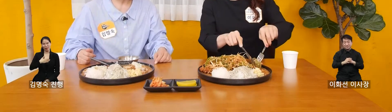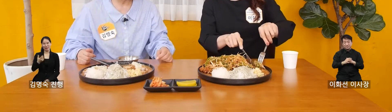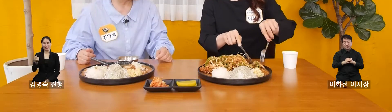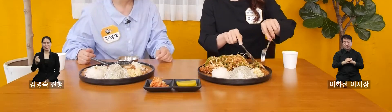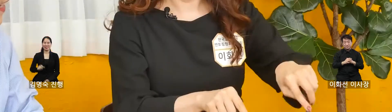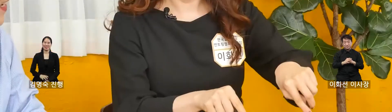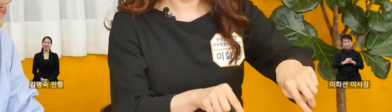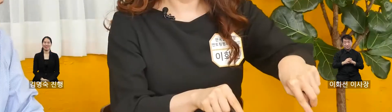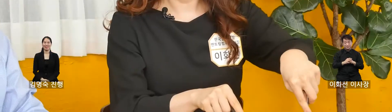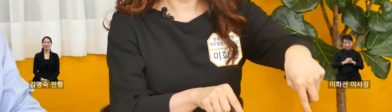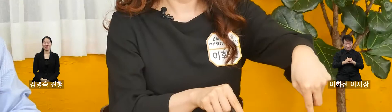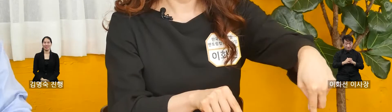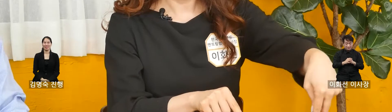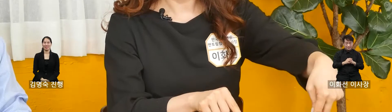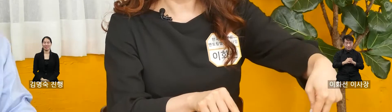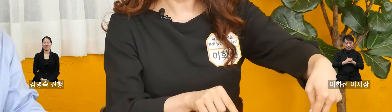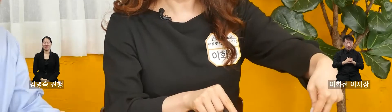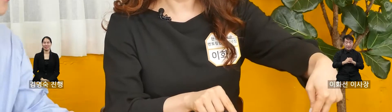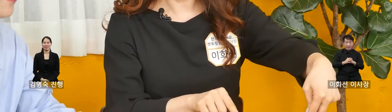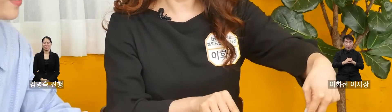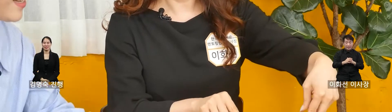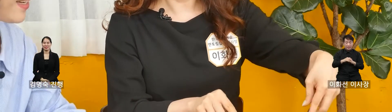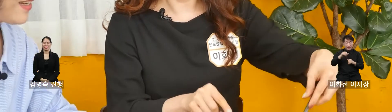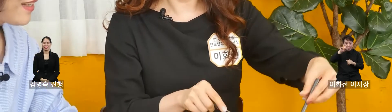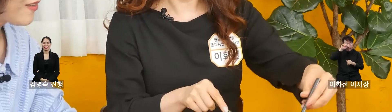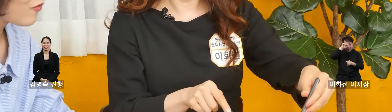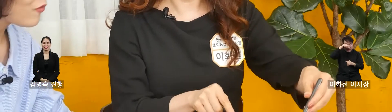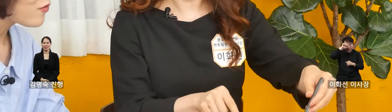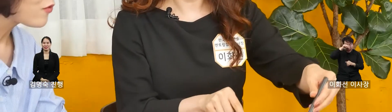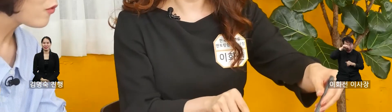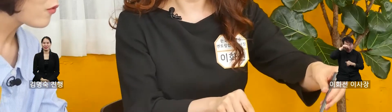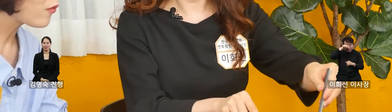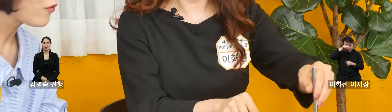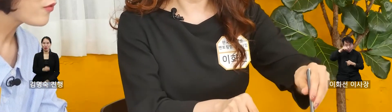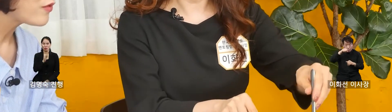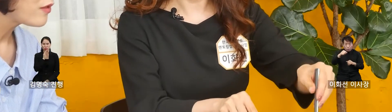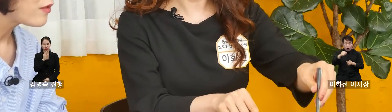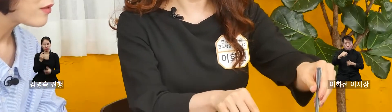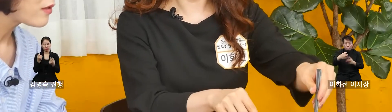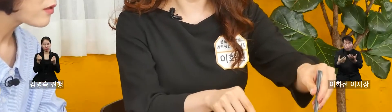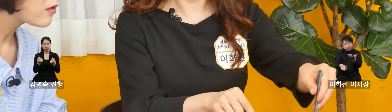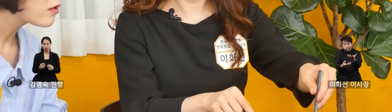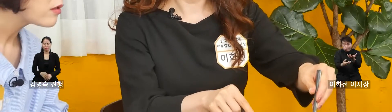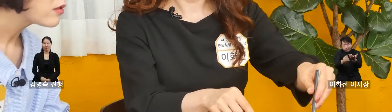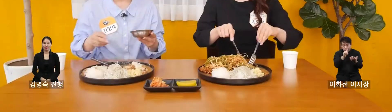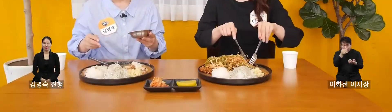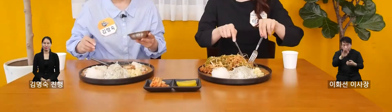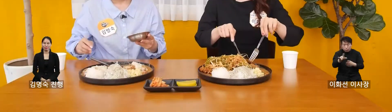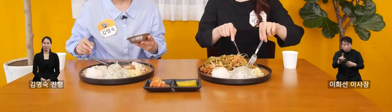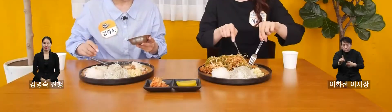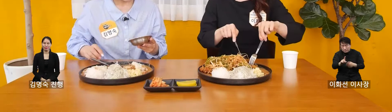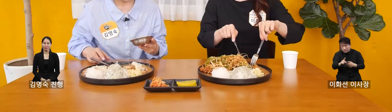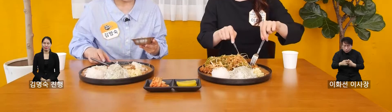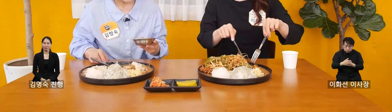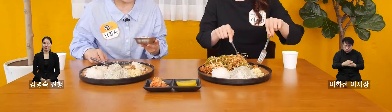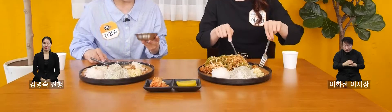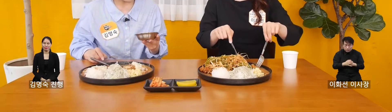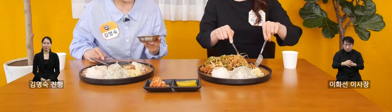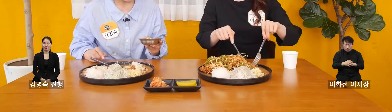돈까스. 그 파랑 같이 파 양파를 튀겼다고 하는데 어떻게 양파를 튀겼지? 근데 바삭하지 왜?